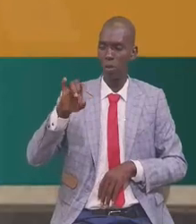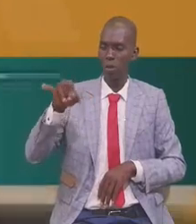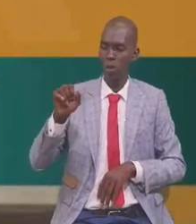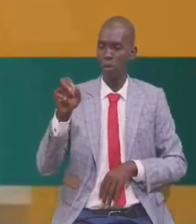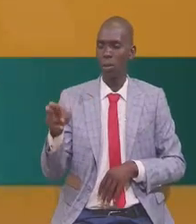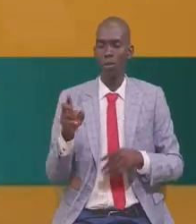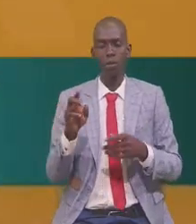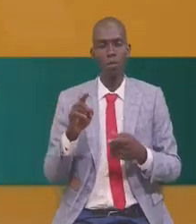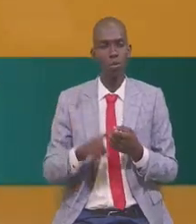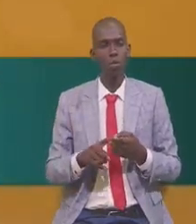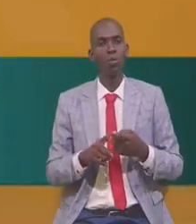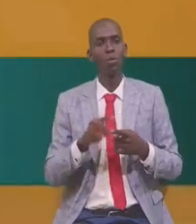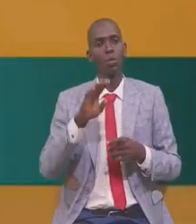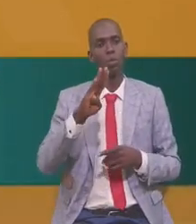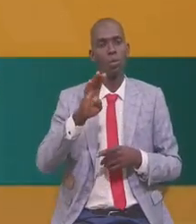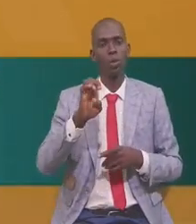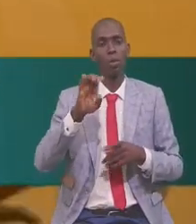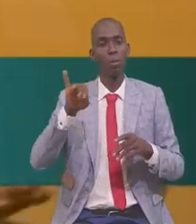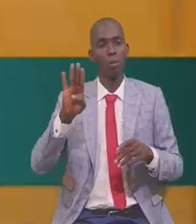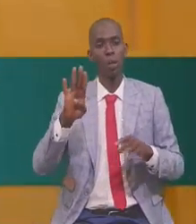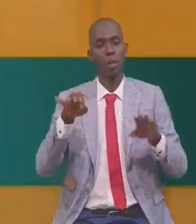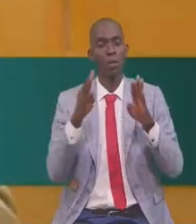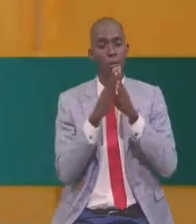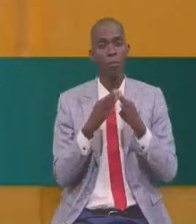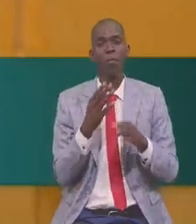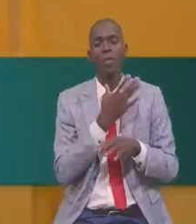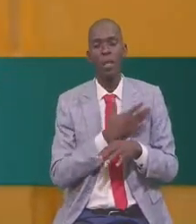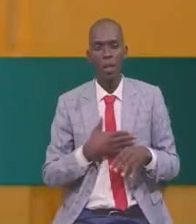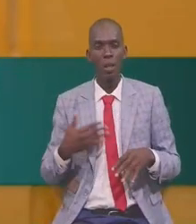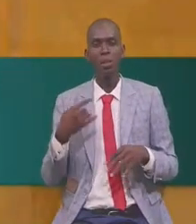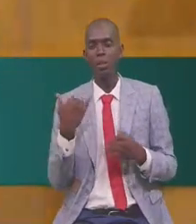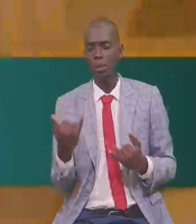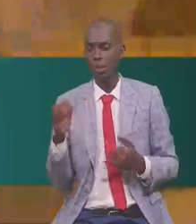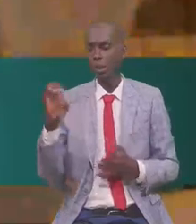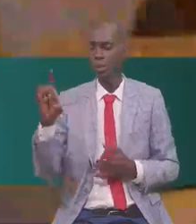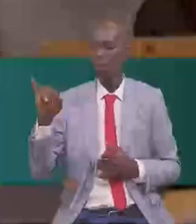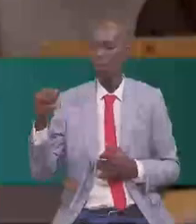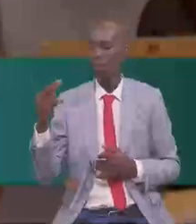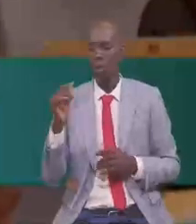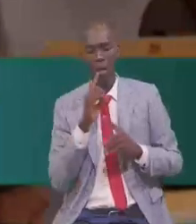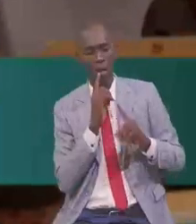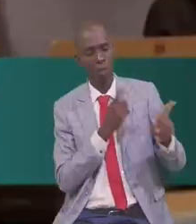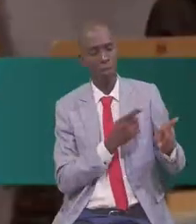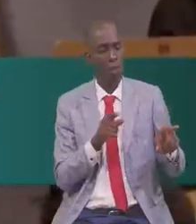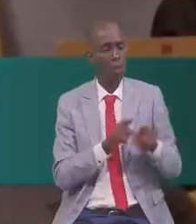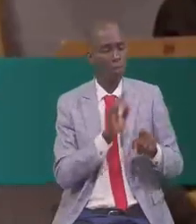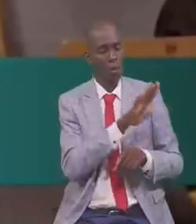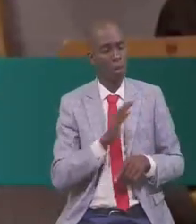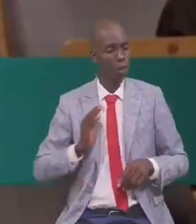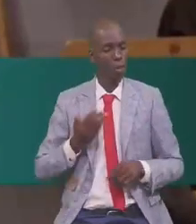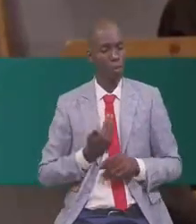répondit, l'Éternel est vivant. Et ton âme est vivante. Je ne te quitterai